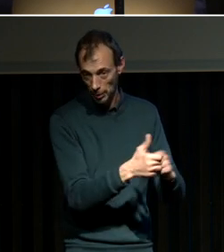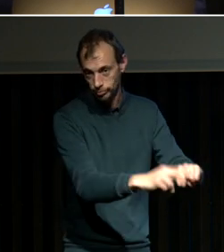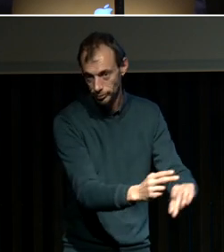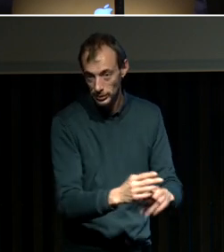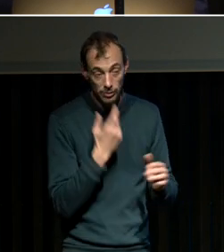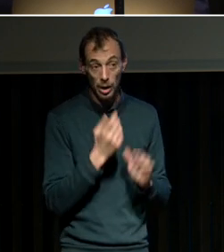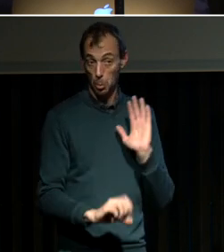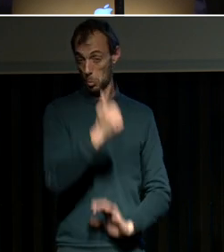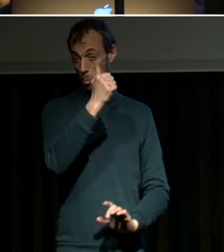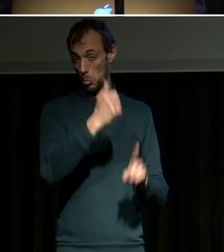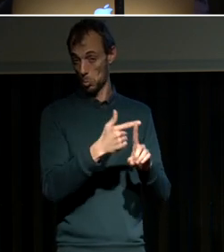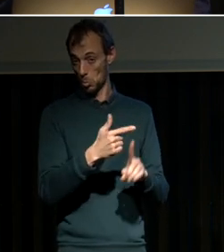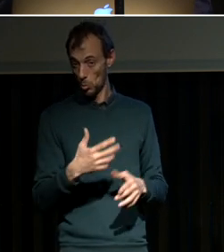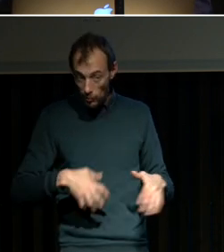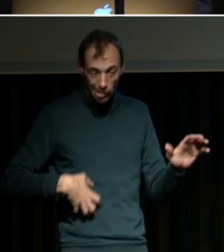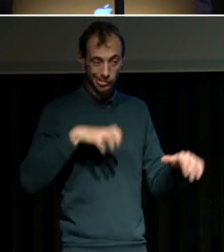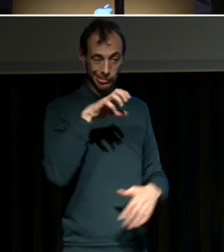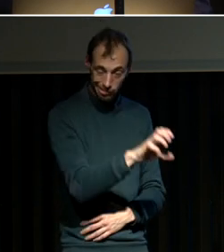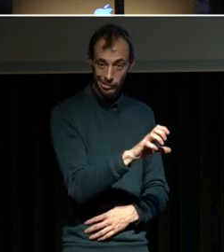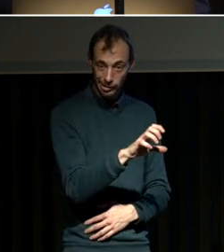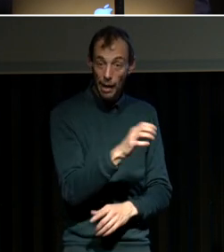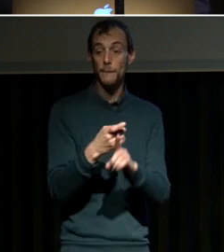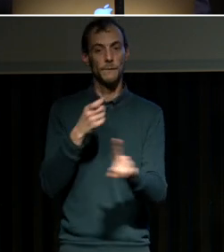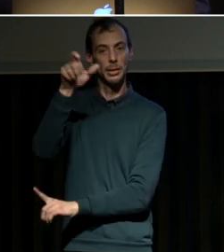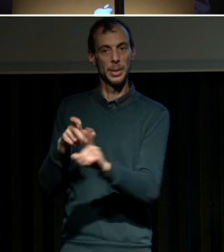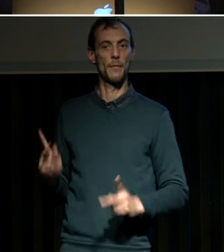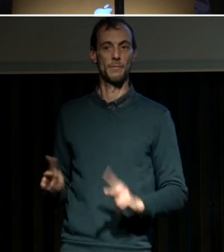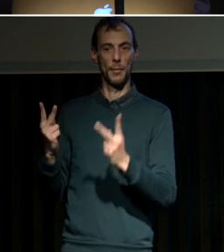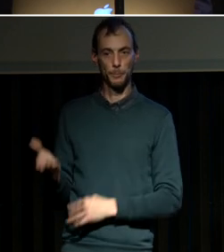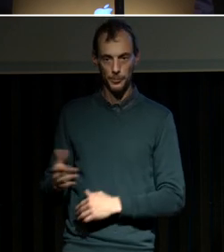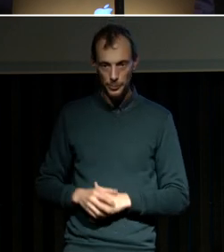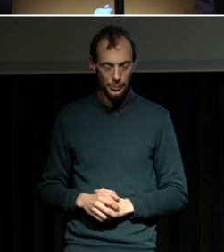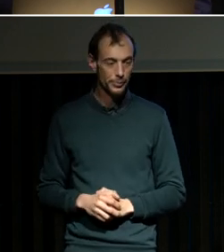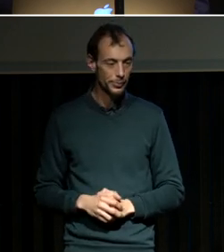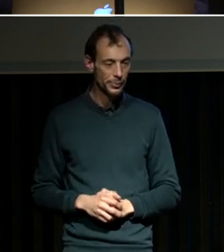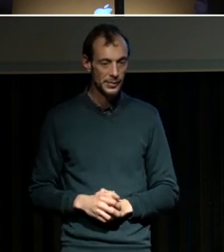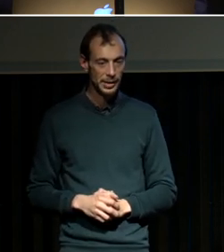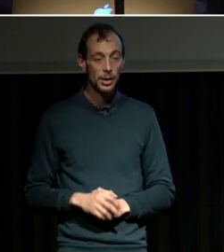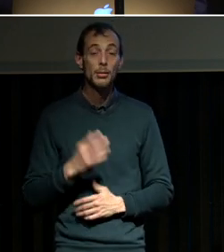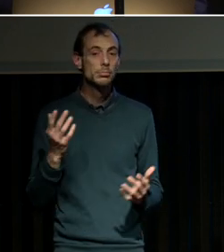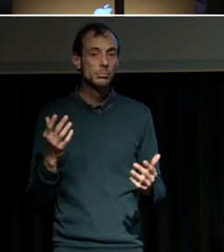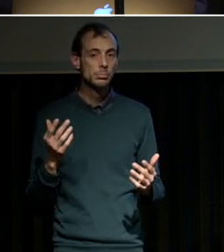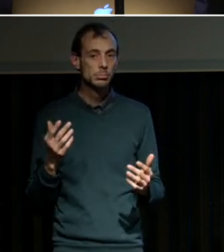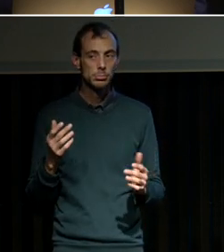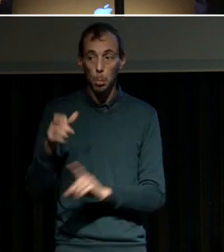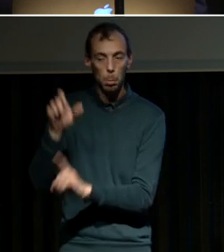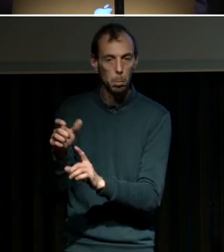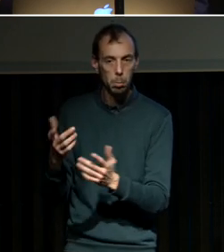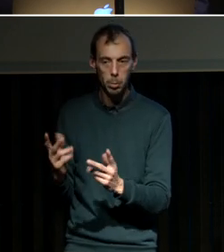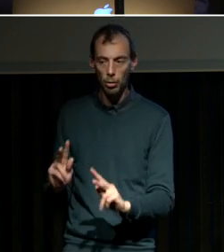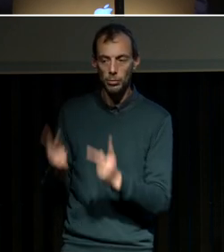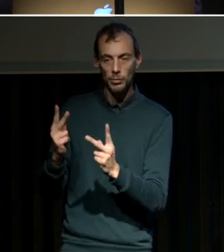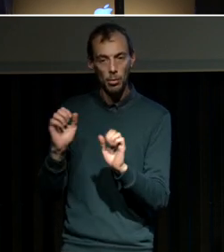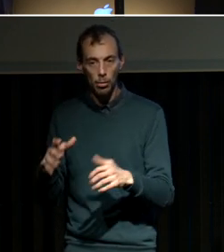première greffe en France du donneur vivant. Le principe du donneur vivant, c'est le principe le plus ancien de la médecine, qui date de